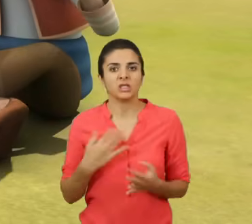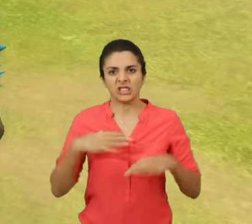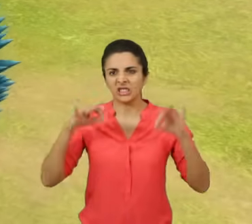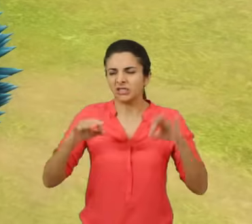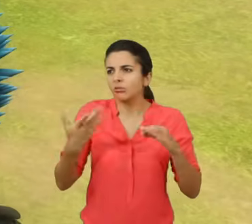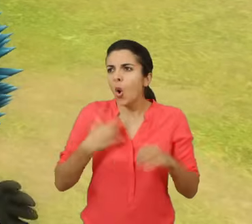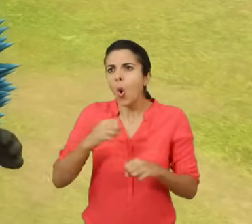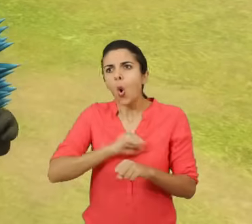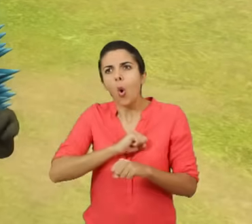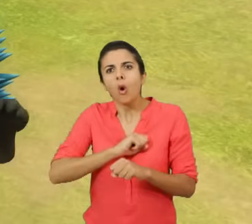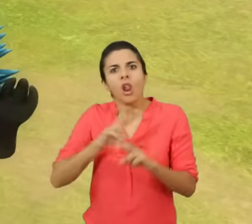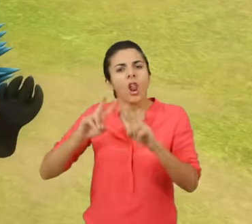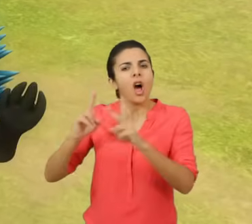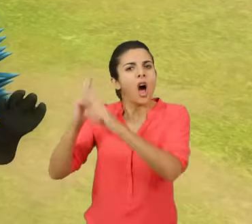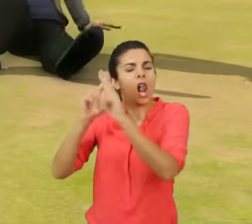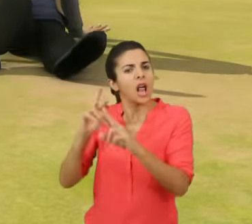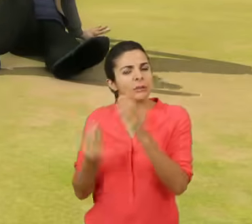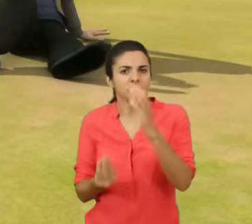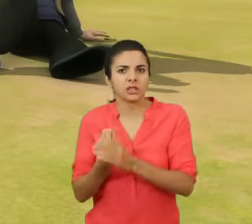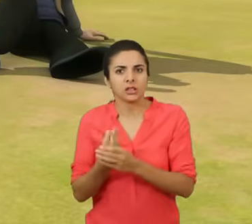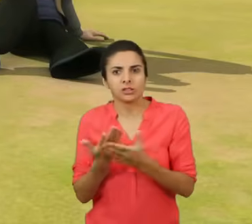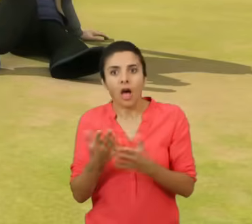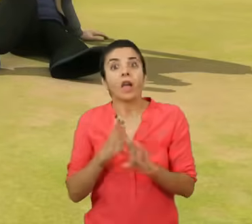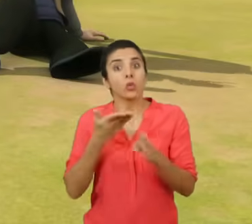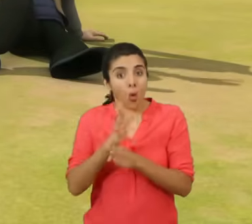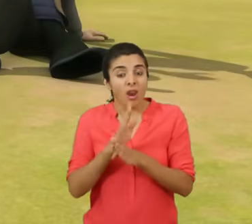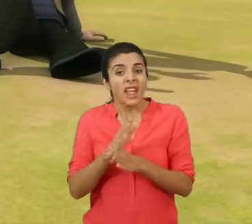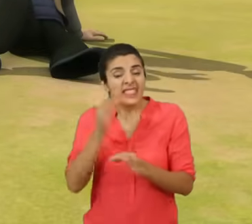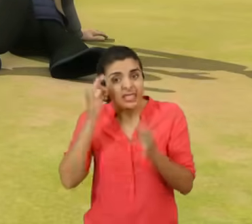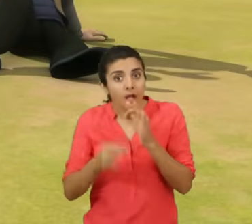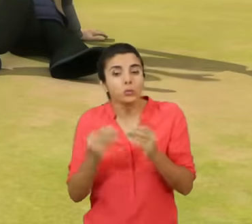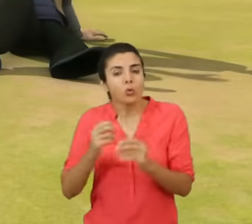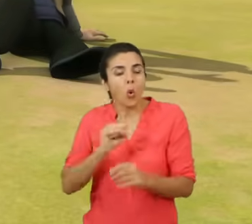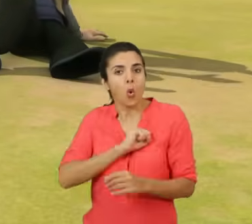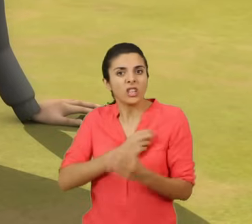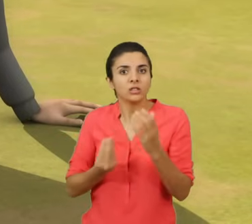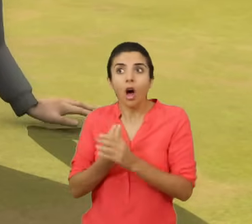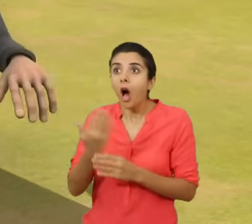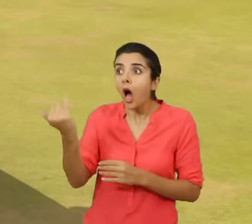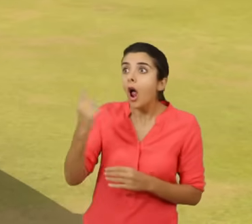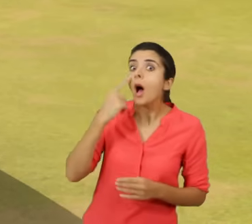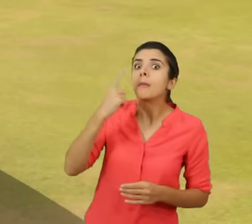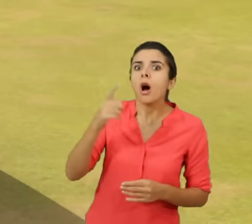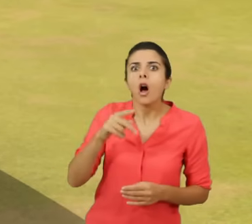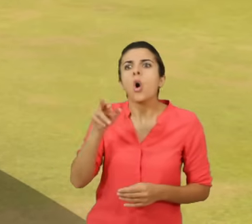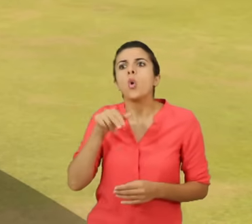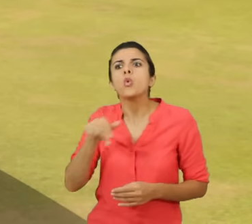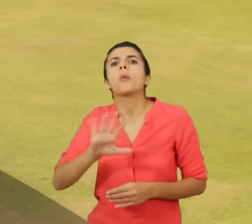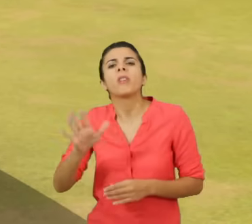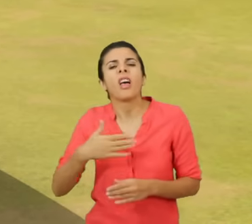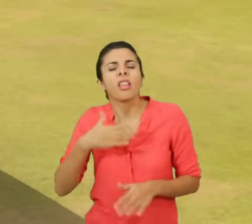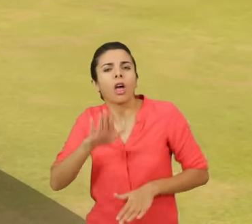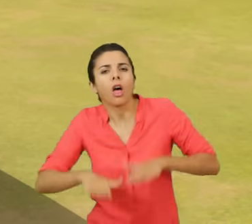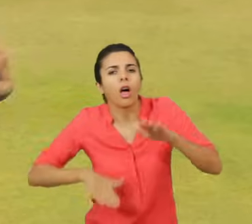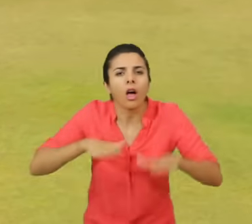Kabus gibi. Evet, tam bir kabus. Ha? Şu gelenlere bakın. Yürümüyorlar, adeta